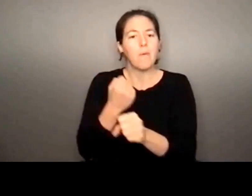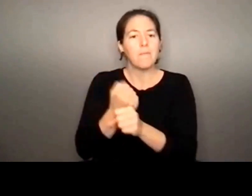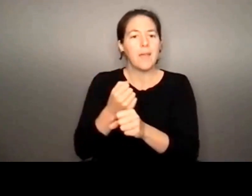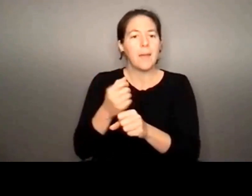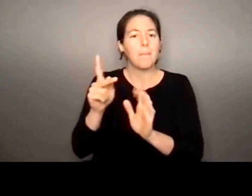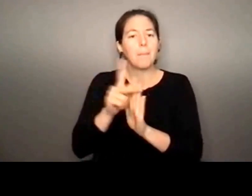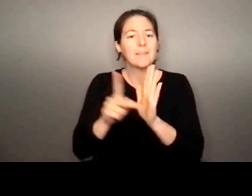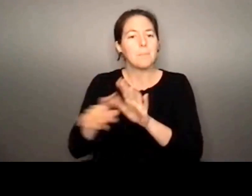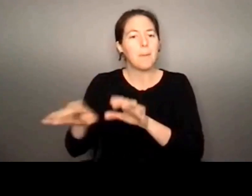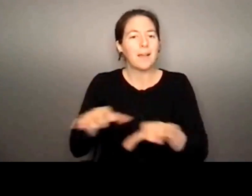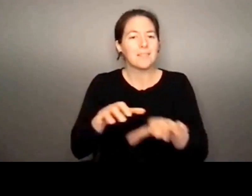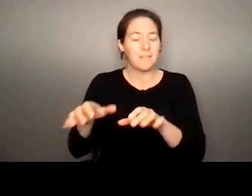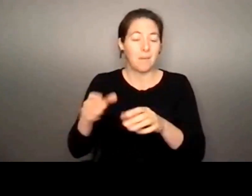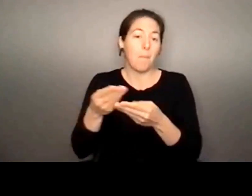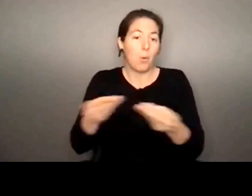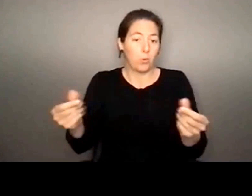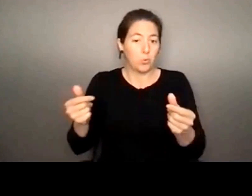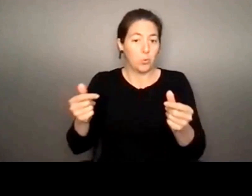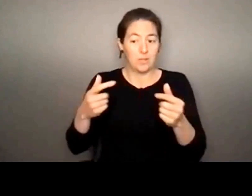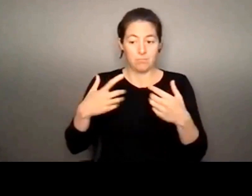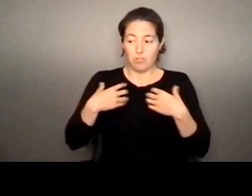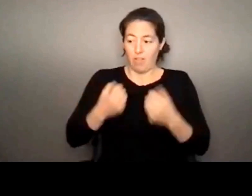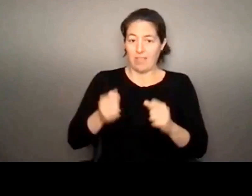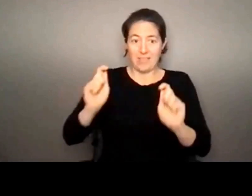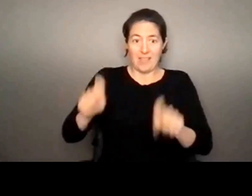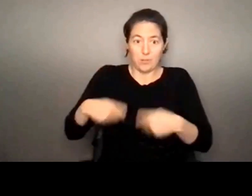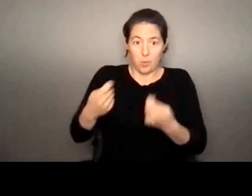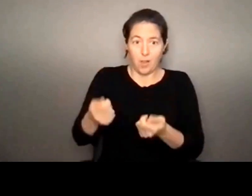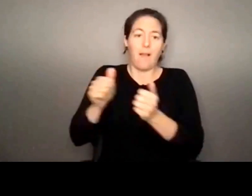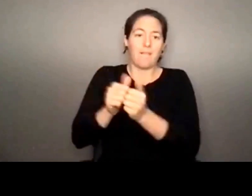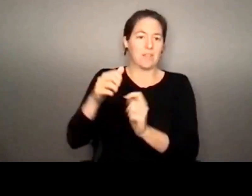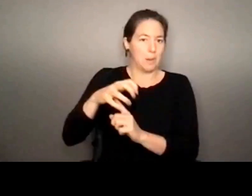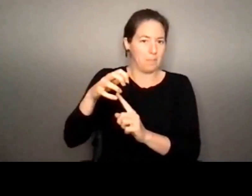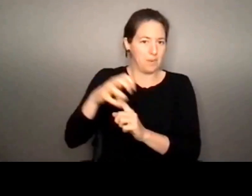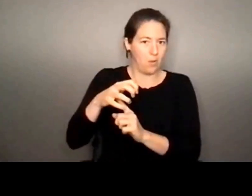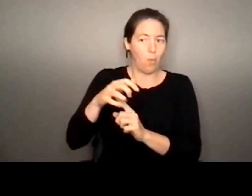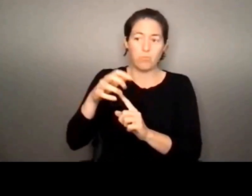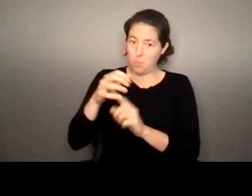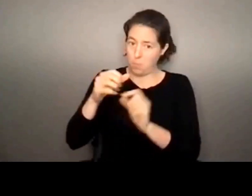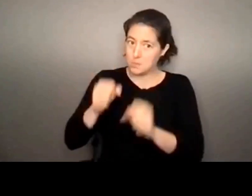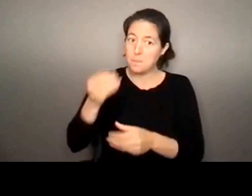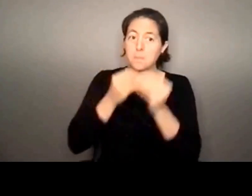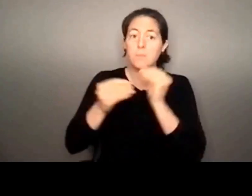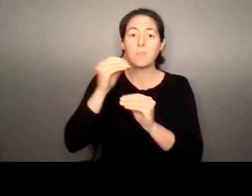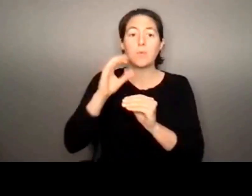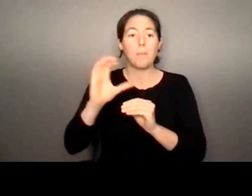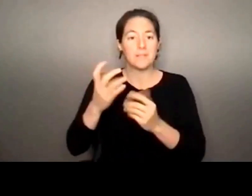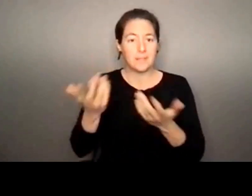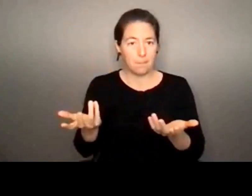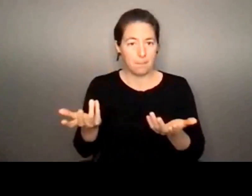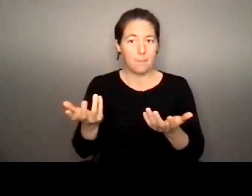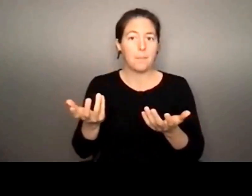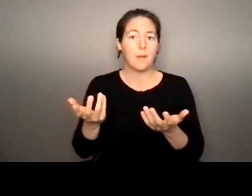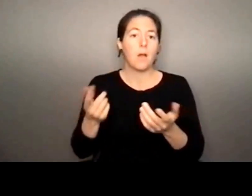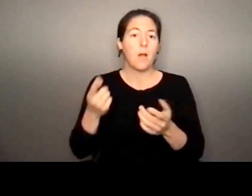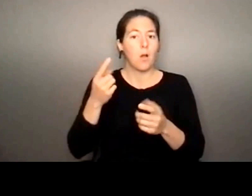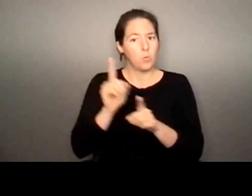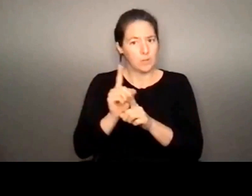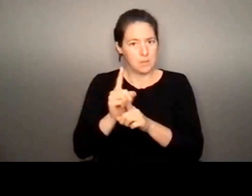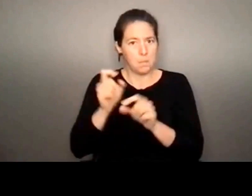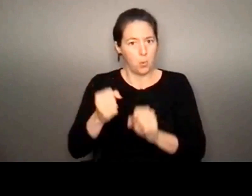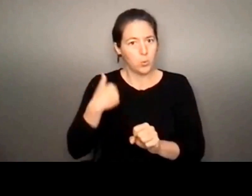santé naturelle à base des champignons, encore des champignons comestibles qui peuvent être utilisés dans des procédés de dépollution